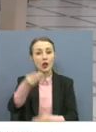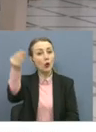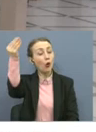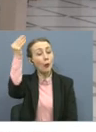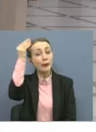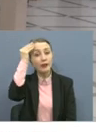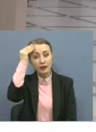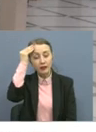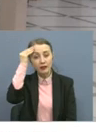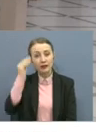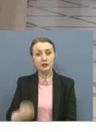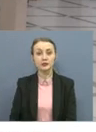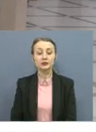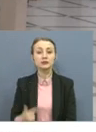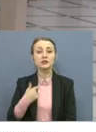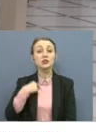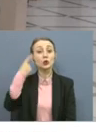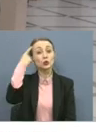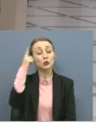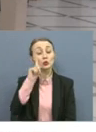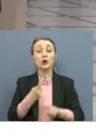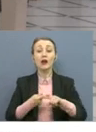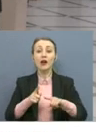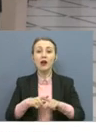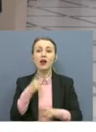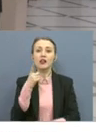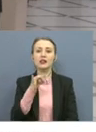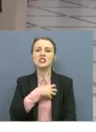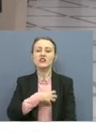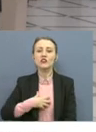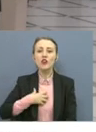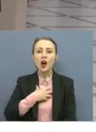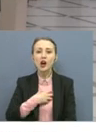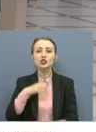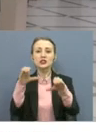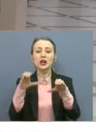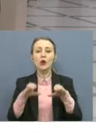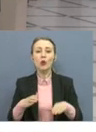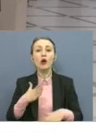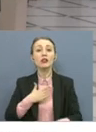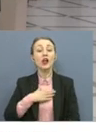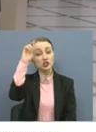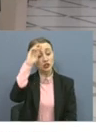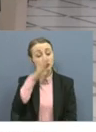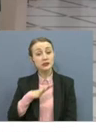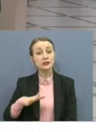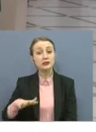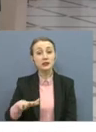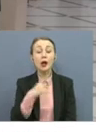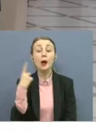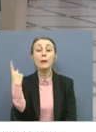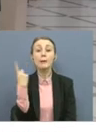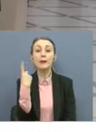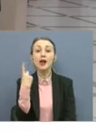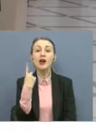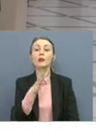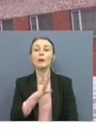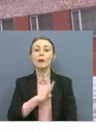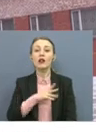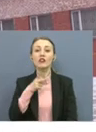мұғалімдерді дайындаймыз, яғни мұғалімдер жан-жақты қорғалған мәртебесі биік мамандық болуы керек. Бұл қазіргі заманда сұранысқа ие мамандықтардың